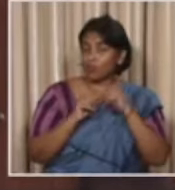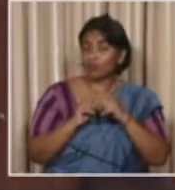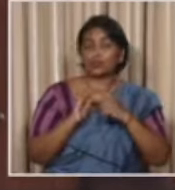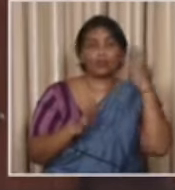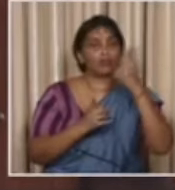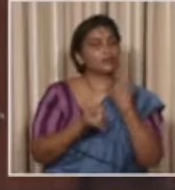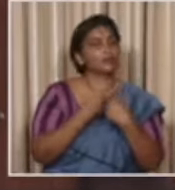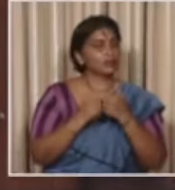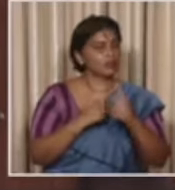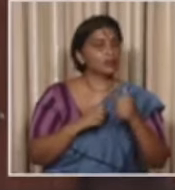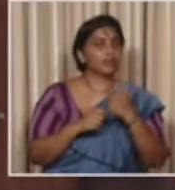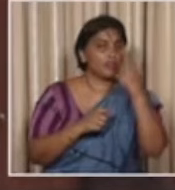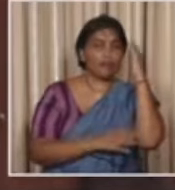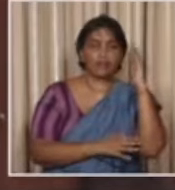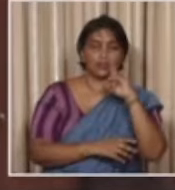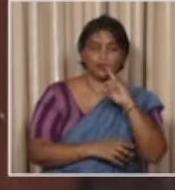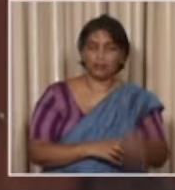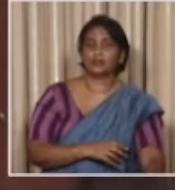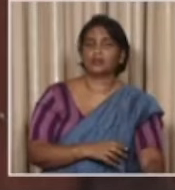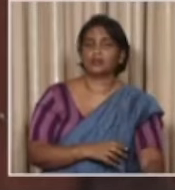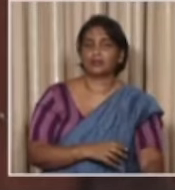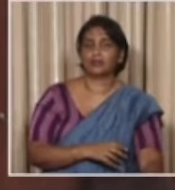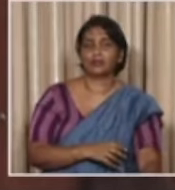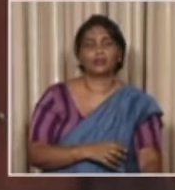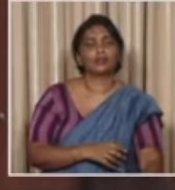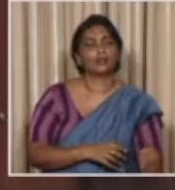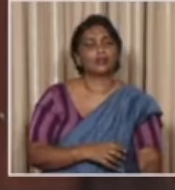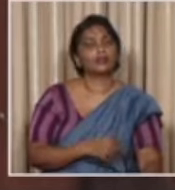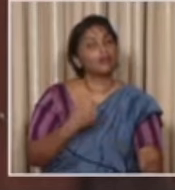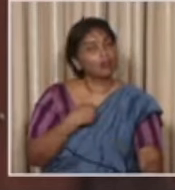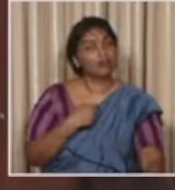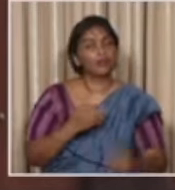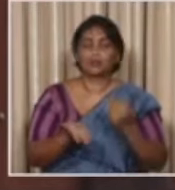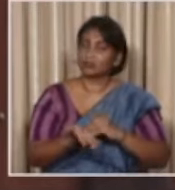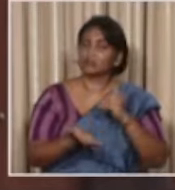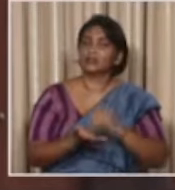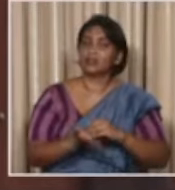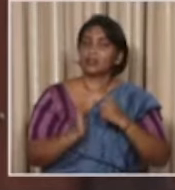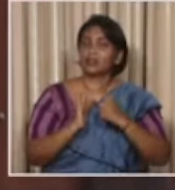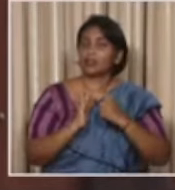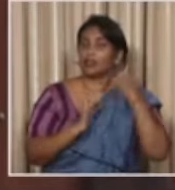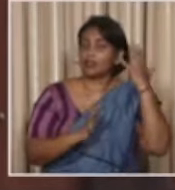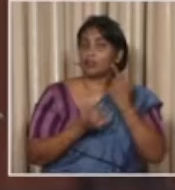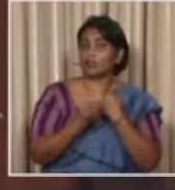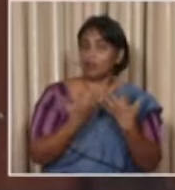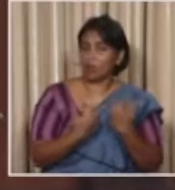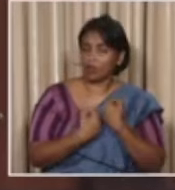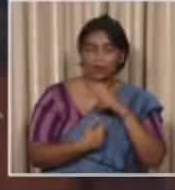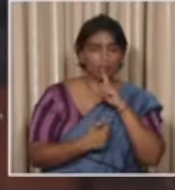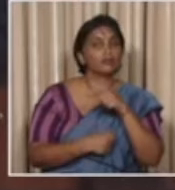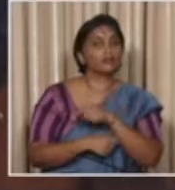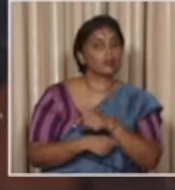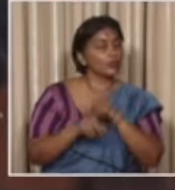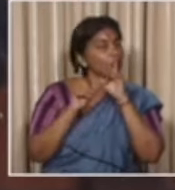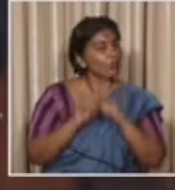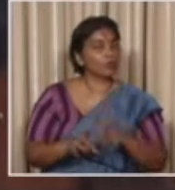ජාත්‍යන්තර පරීක්ෂණයකට කාර්යාලයතුමා ඉල්ලනවා. අවසන් කරනවා කාර්යාලයතුමා ඉල්ලනවා. අපි දිගින් දිගටම ජාත්‍යන්තර පරීක්ෂණයක් අවශ්‍යයි කියලා කිව්වේ මොකද